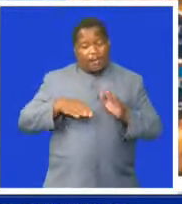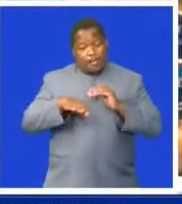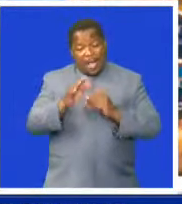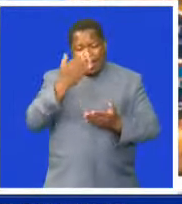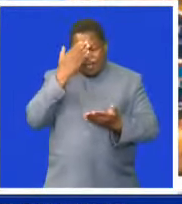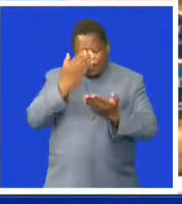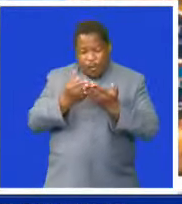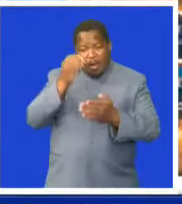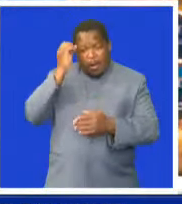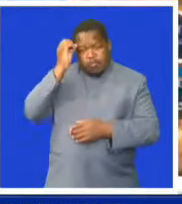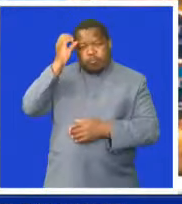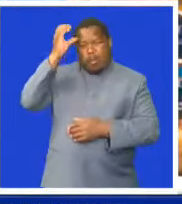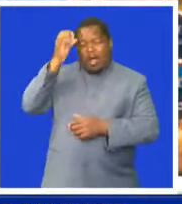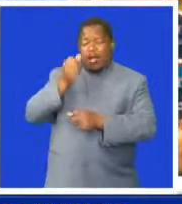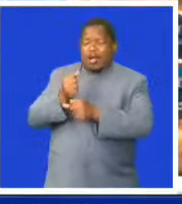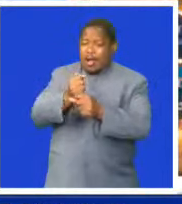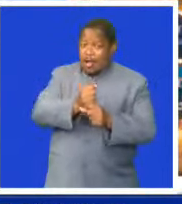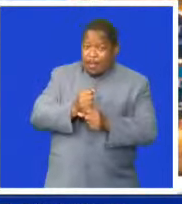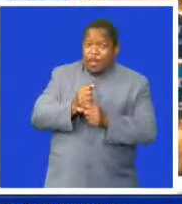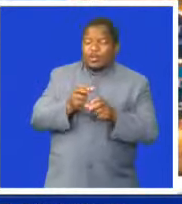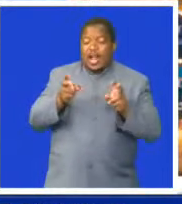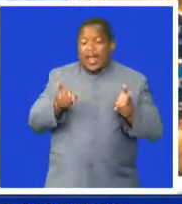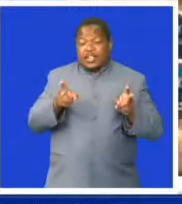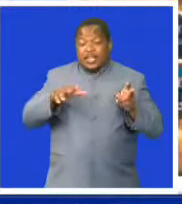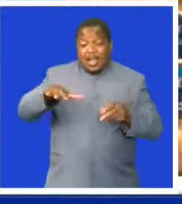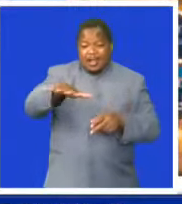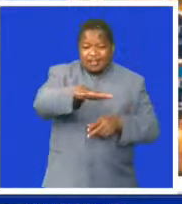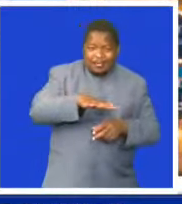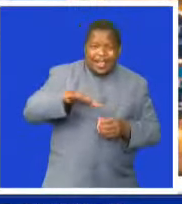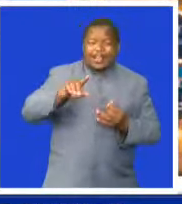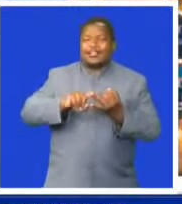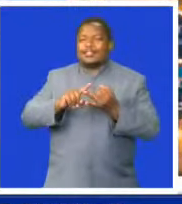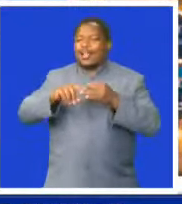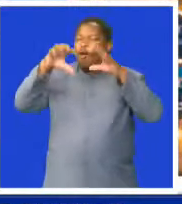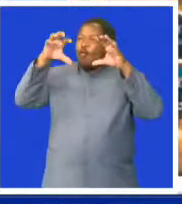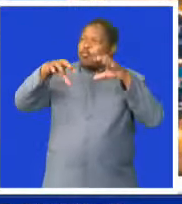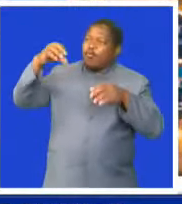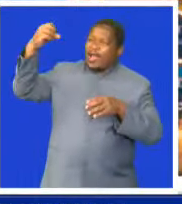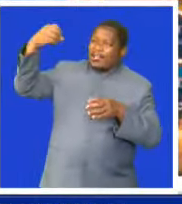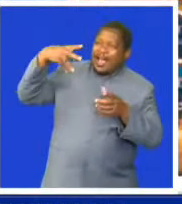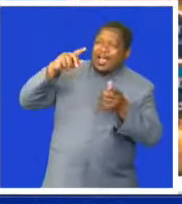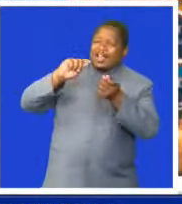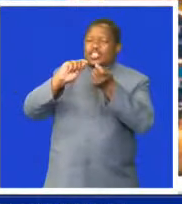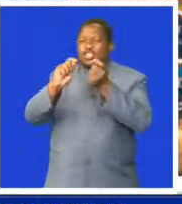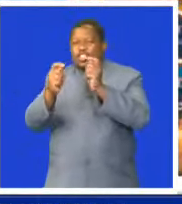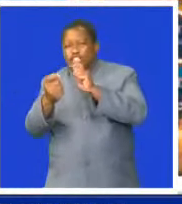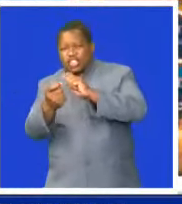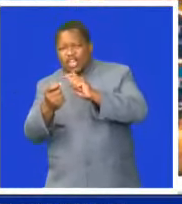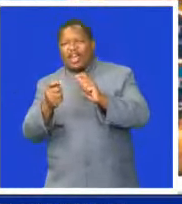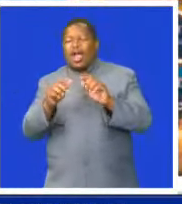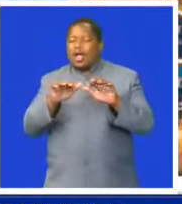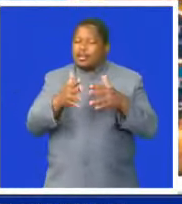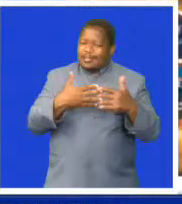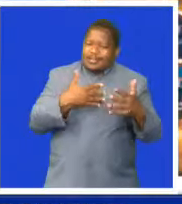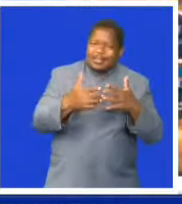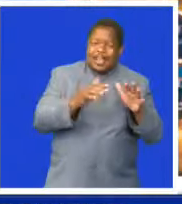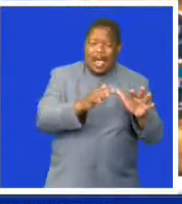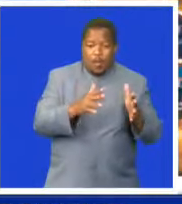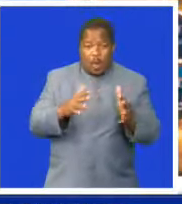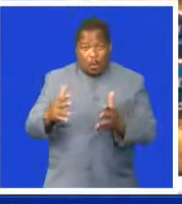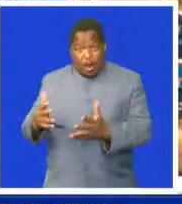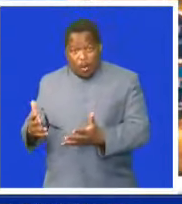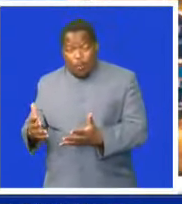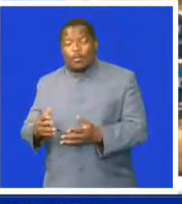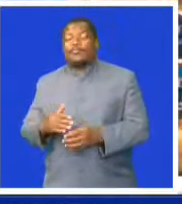netemvelo. Induna ke beyikhuluma nayikhulumisa umsebenti wekufundzisa bomake labangamalunga ephalamende i-Women